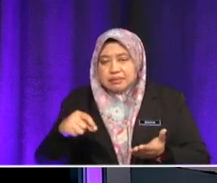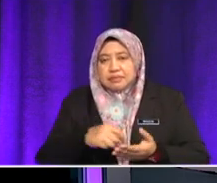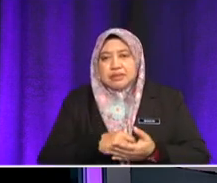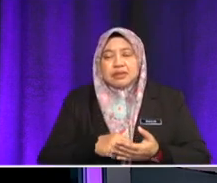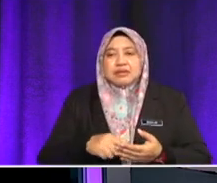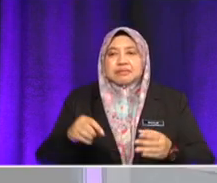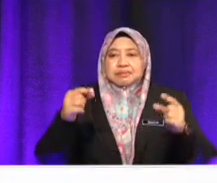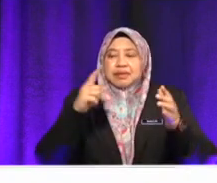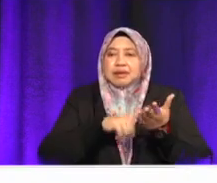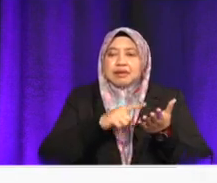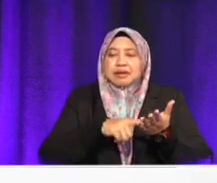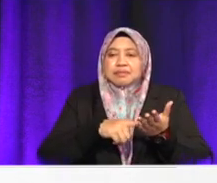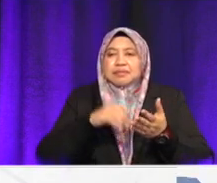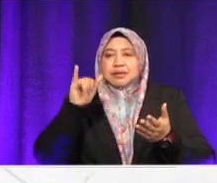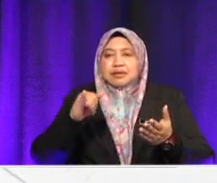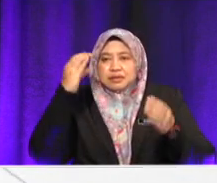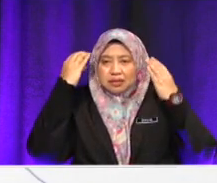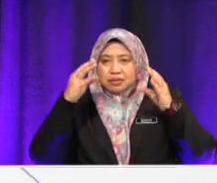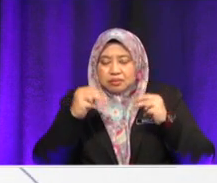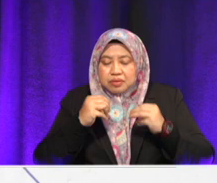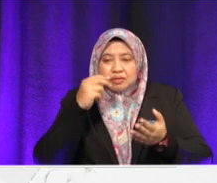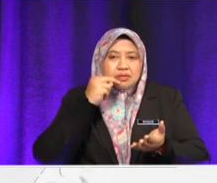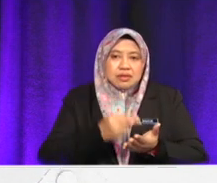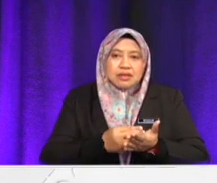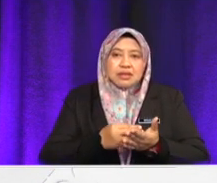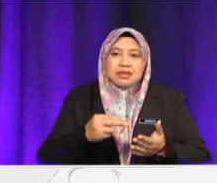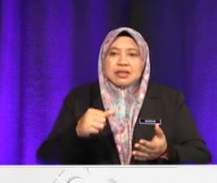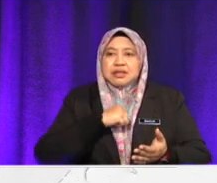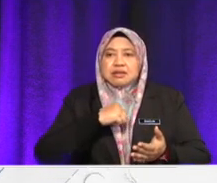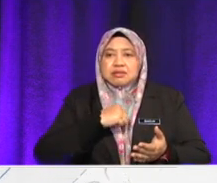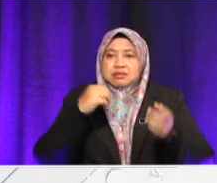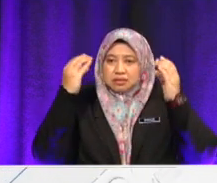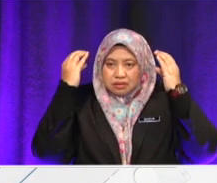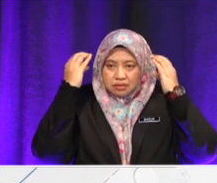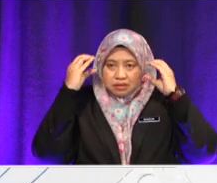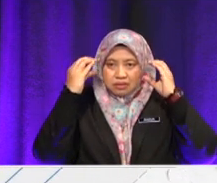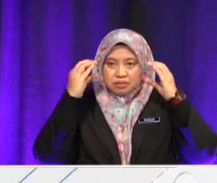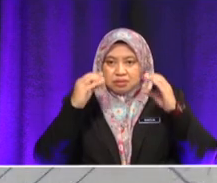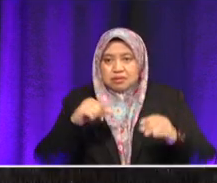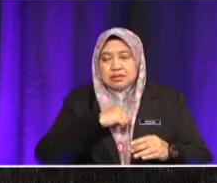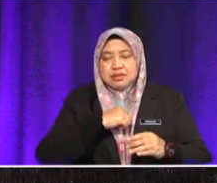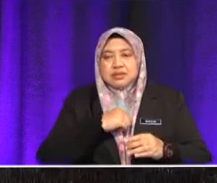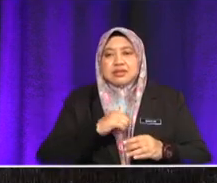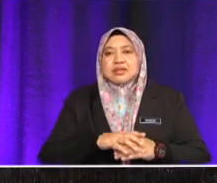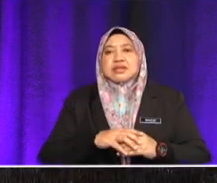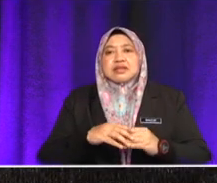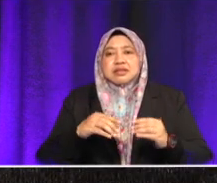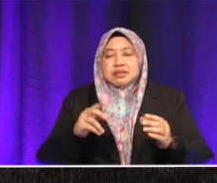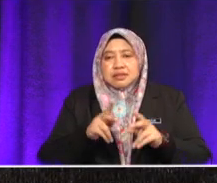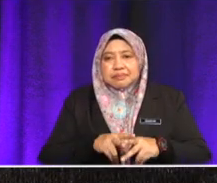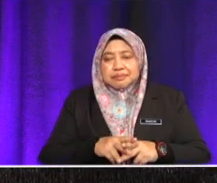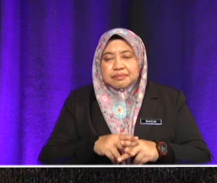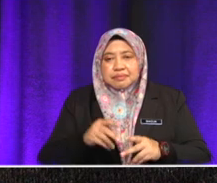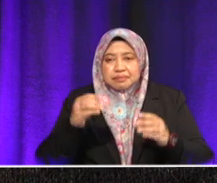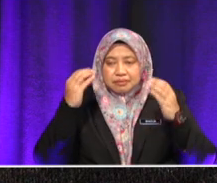mereka nak menilai eliman apel kalau saya Letakkan situ mungkin daripada segi susunan ide penggunaan bahasa persembahan